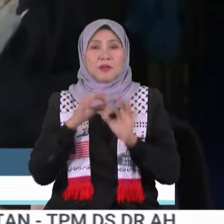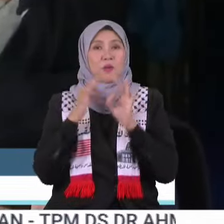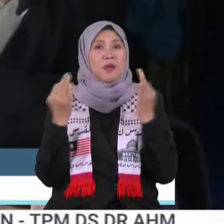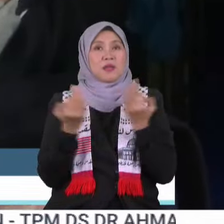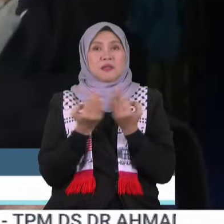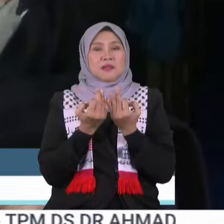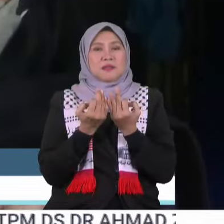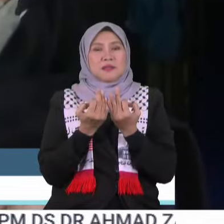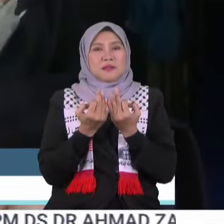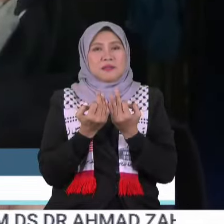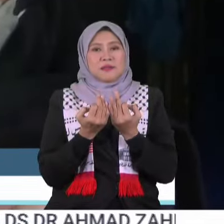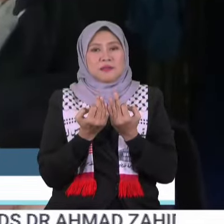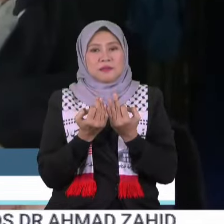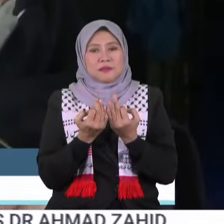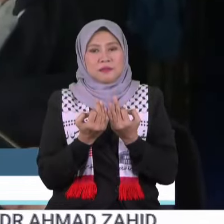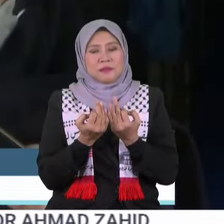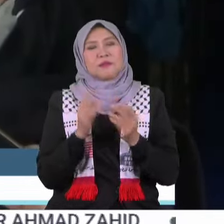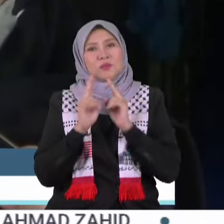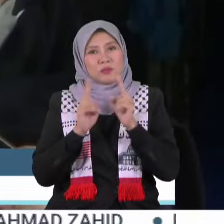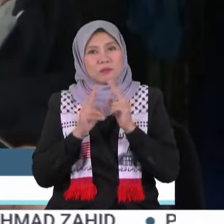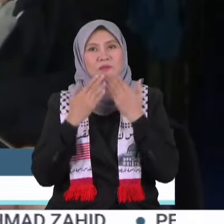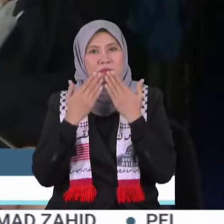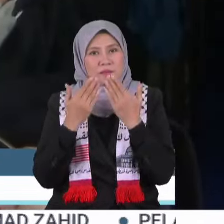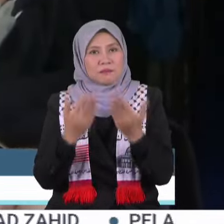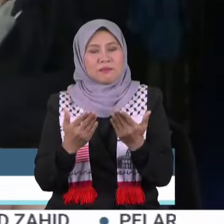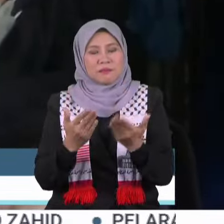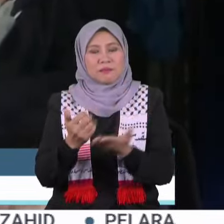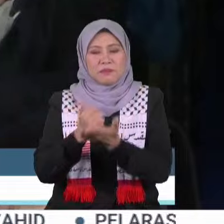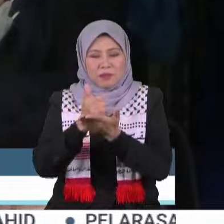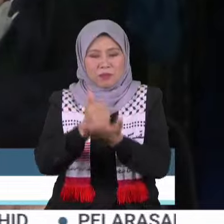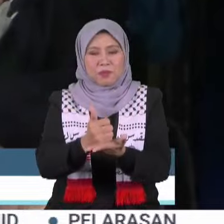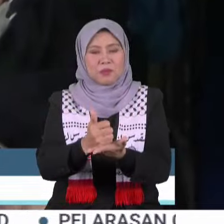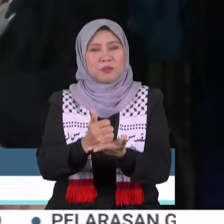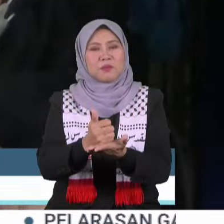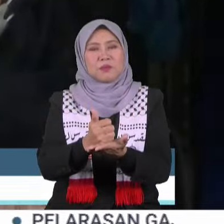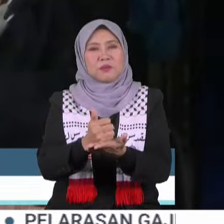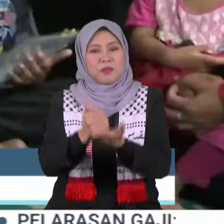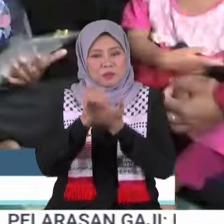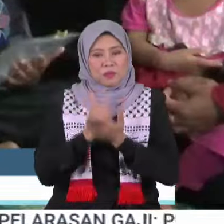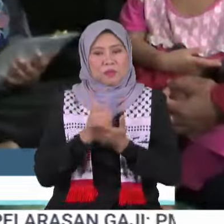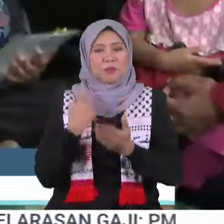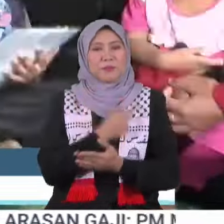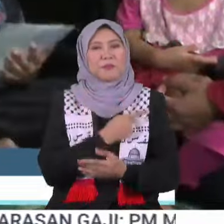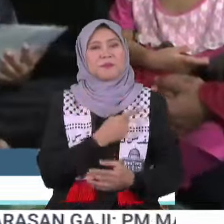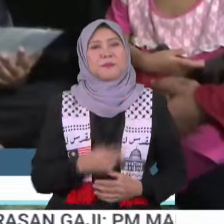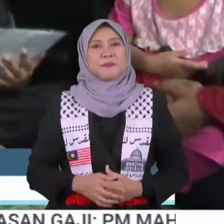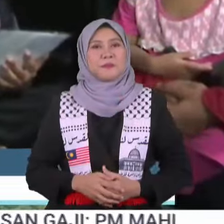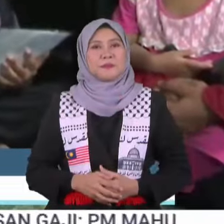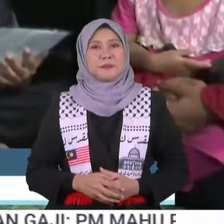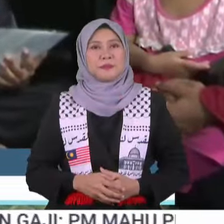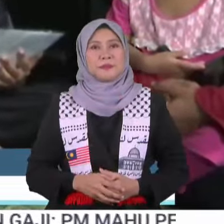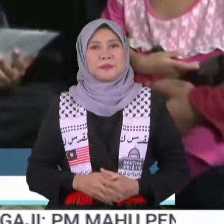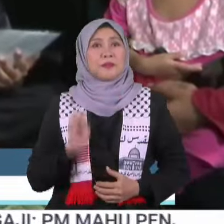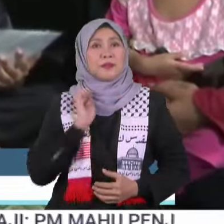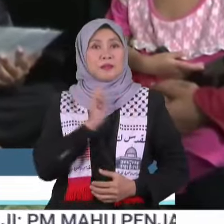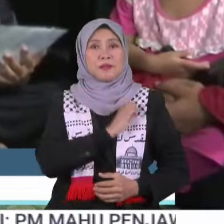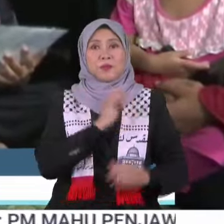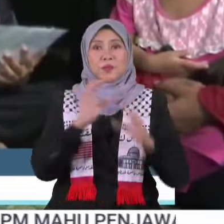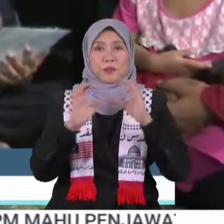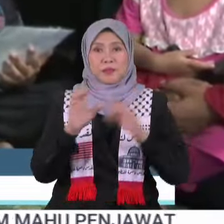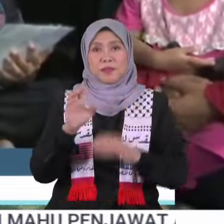memang minta-minta apa, banyak-banyak terima kasih daripada yang banyak menolong kami sekeluarga kan. Menurut Exco